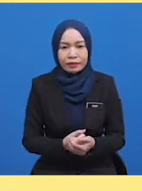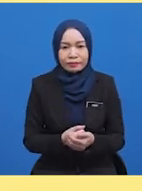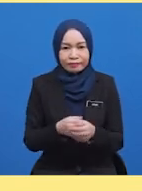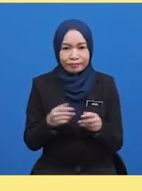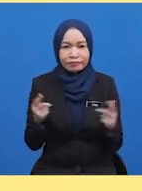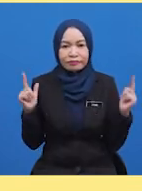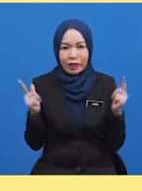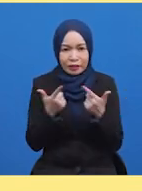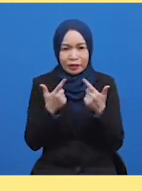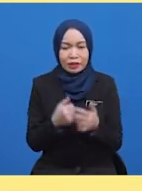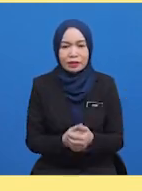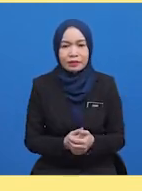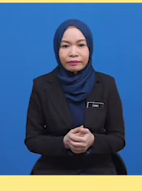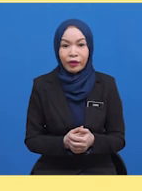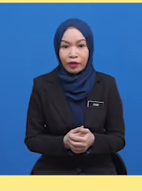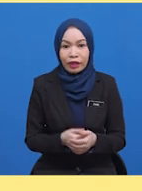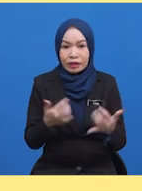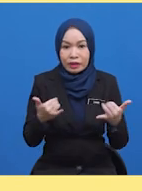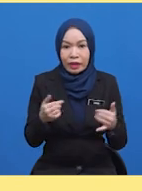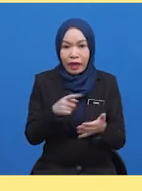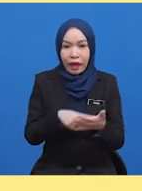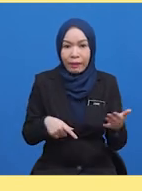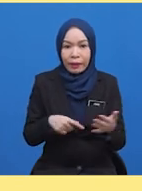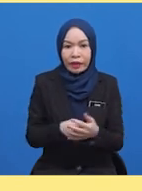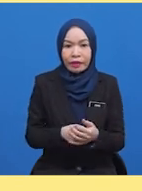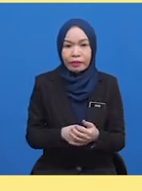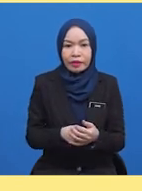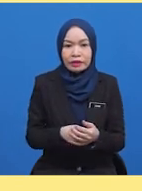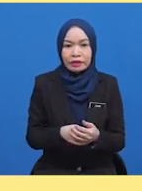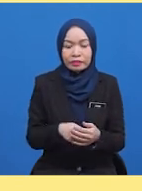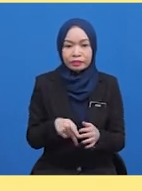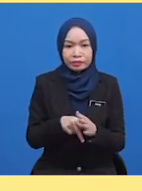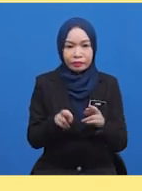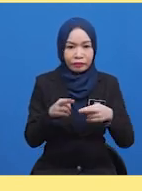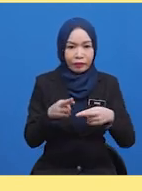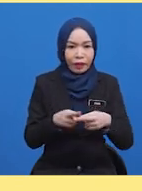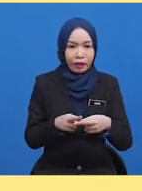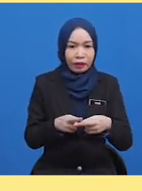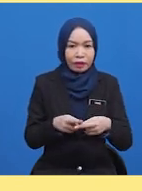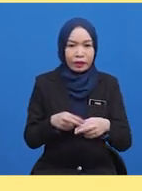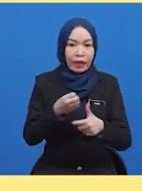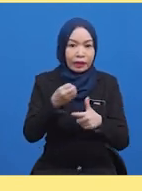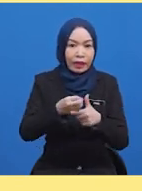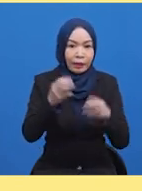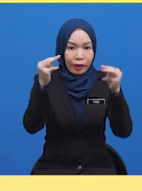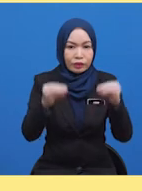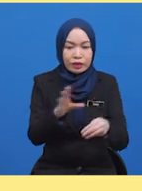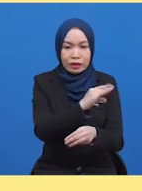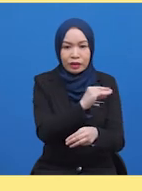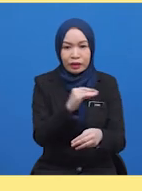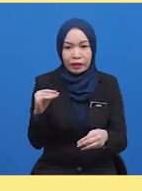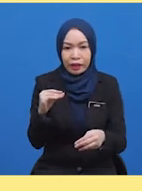dengan hewan beruntung mempunyai dua Eko hewan peliharaan Yaitu